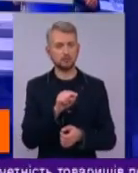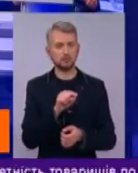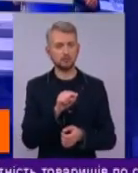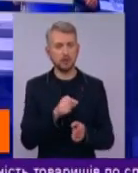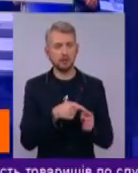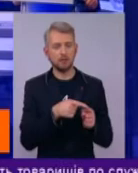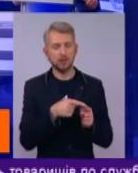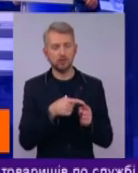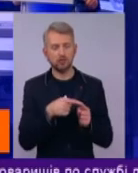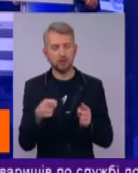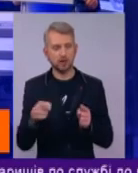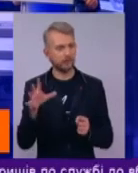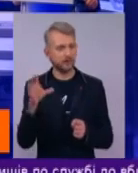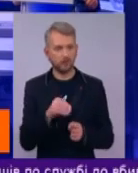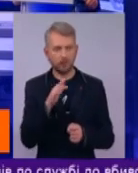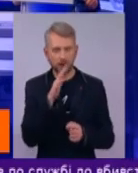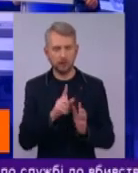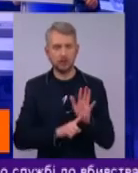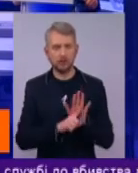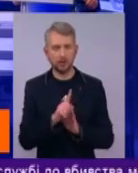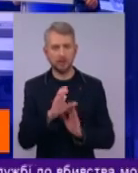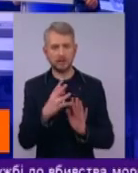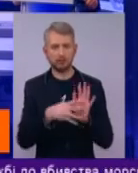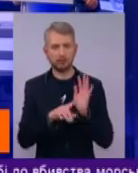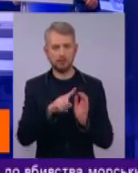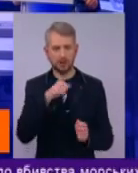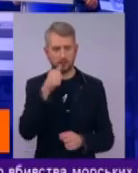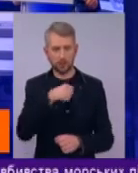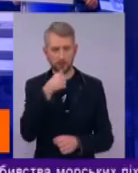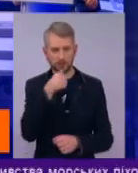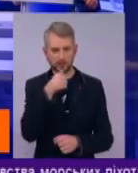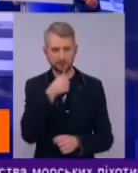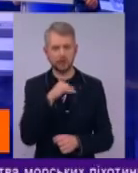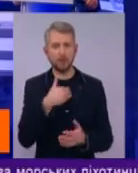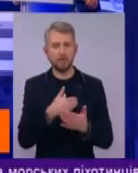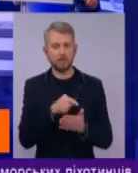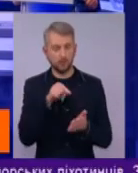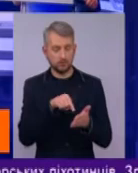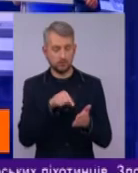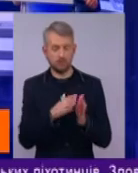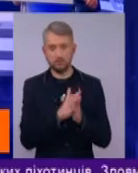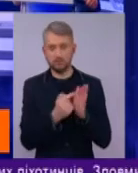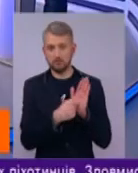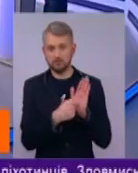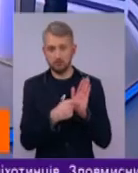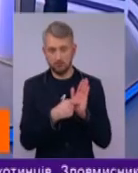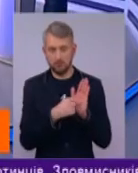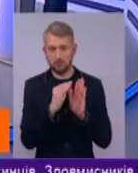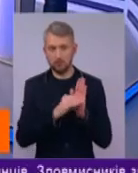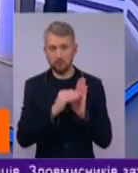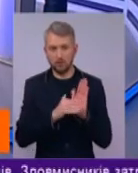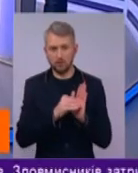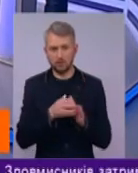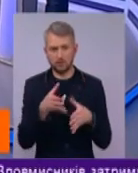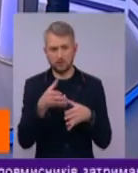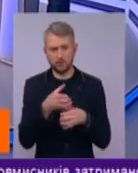на протяжении всего времени, начиная с 91 года. И вот здесь изложен этот в